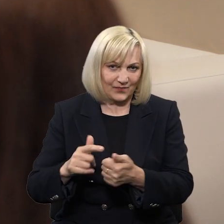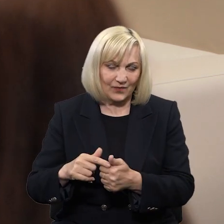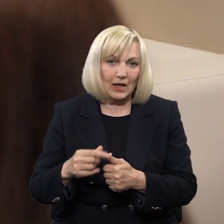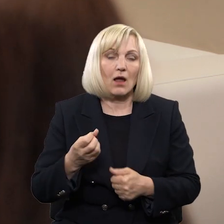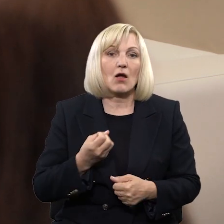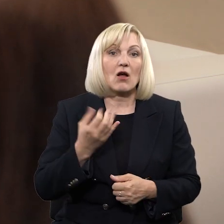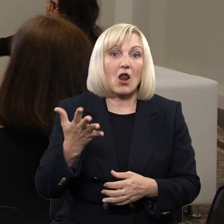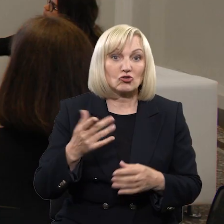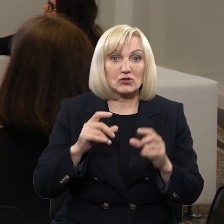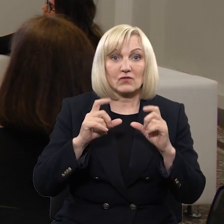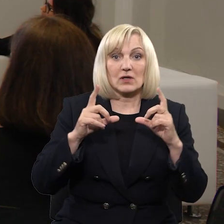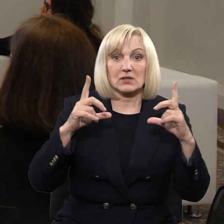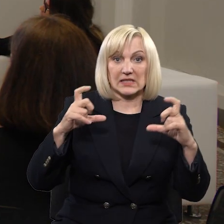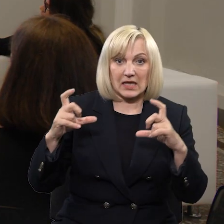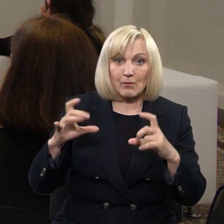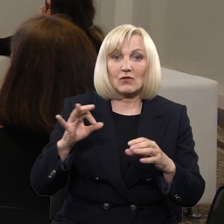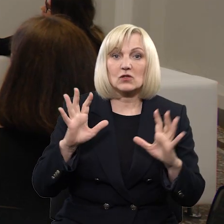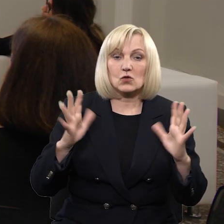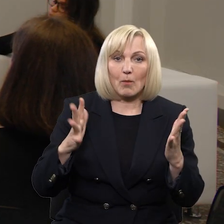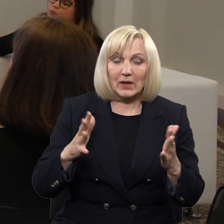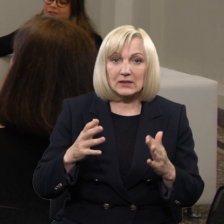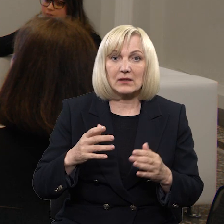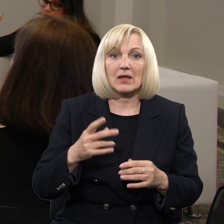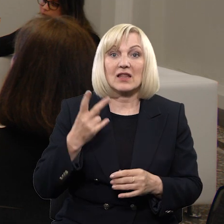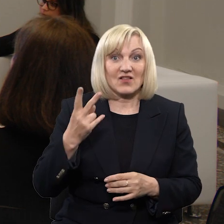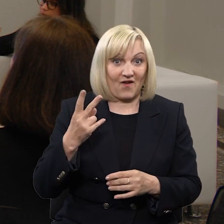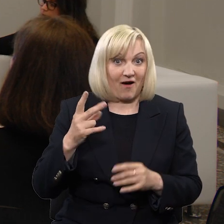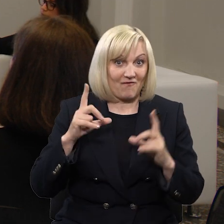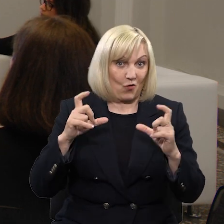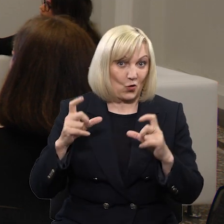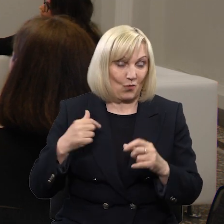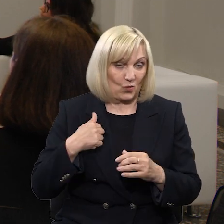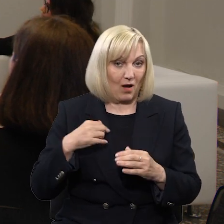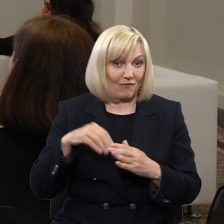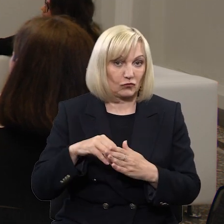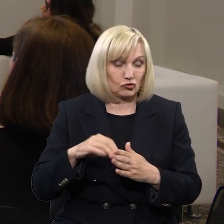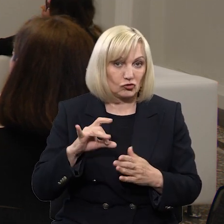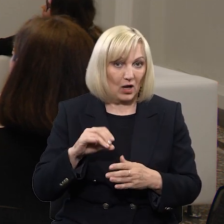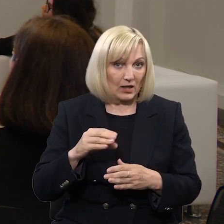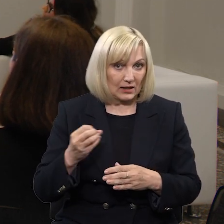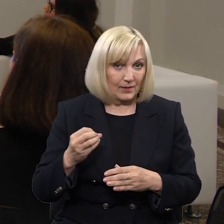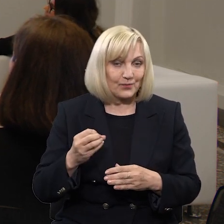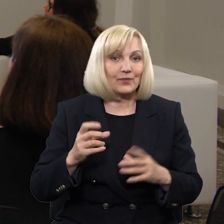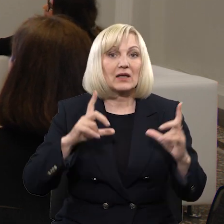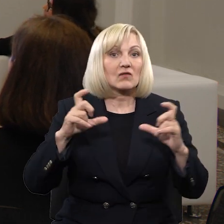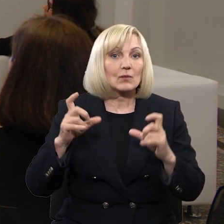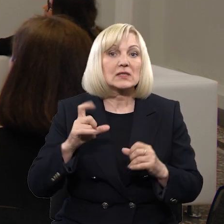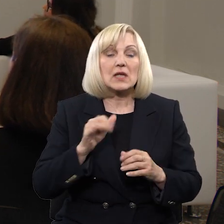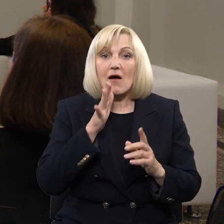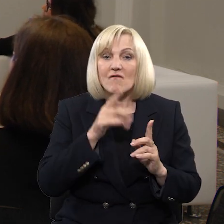это количество снимков и событий которые два фотографа у нас эти два фотографа репортажника